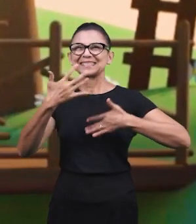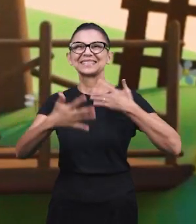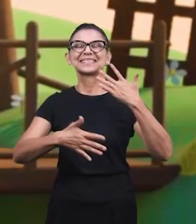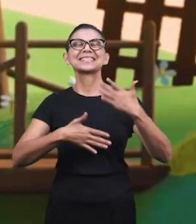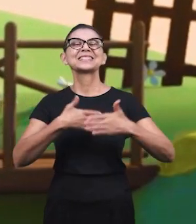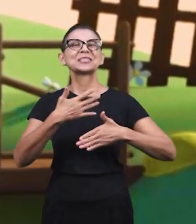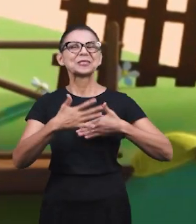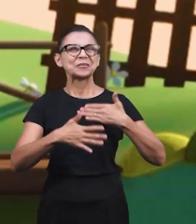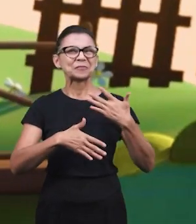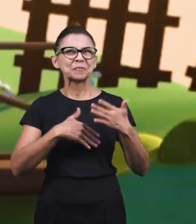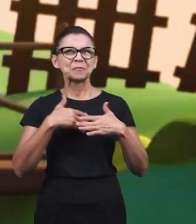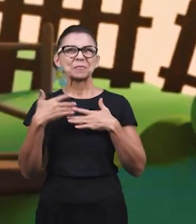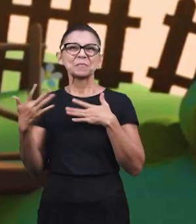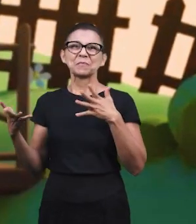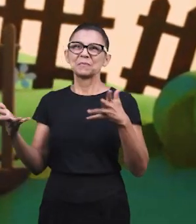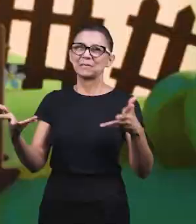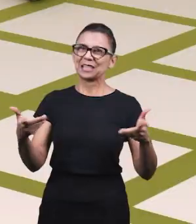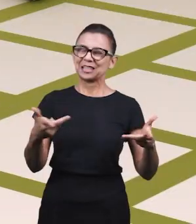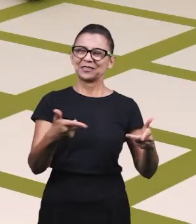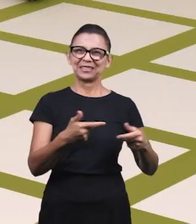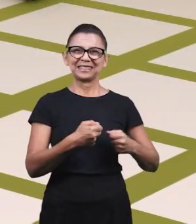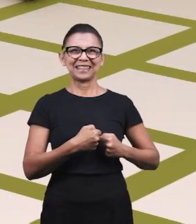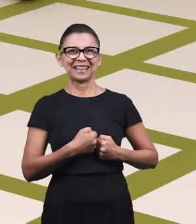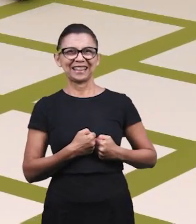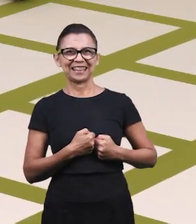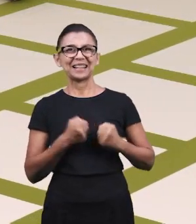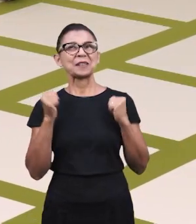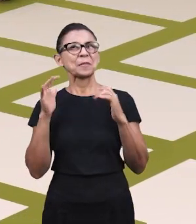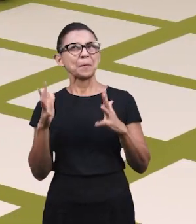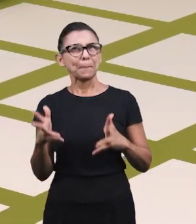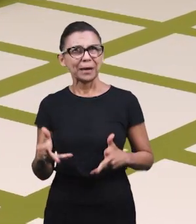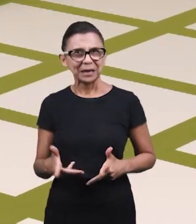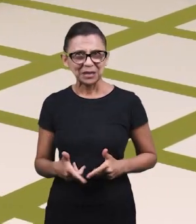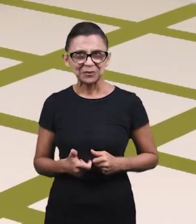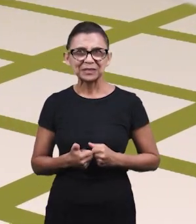и радость Твое сердце наполнит.